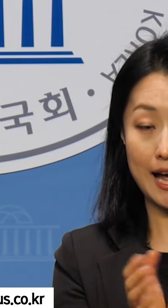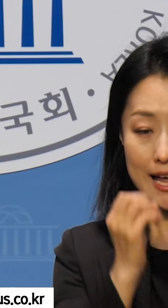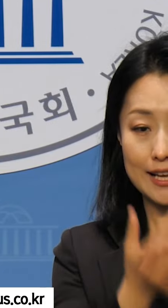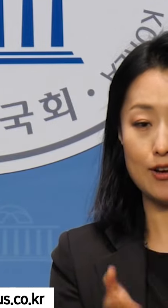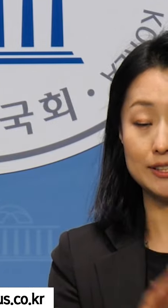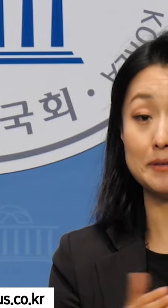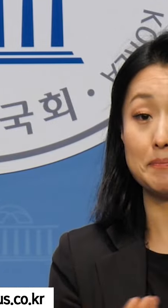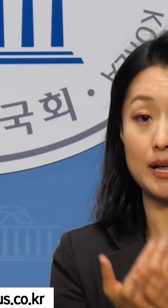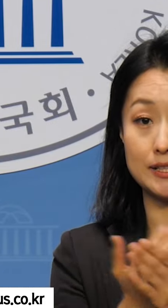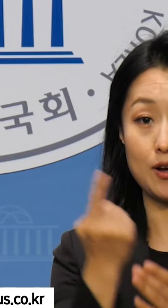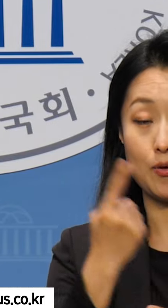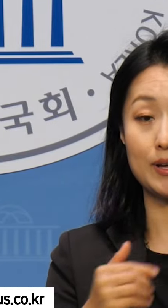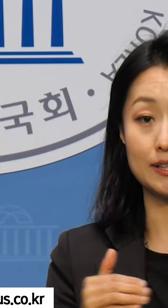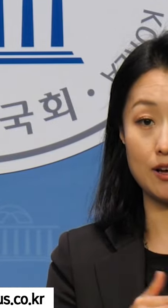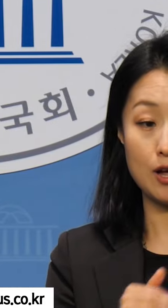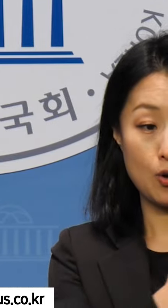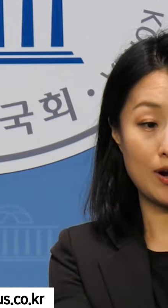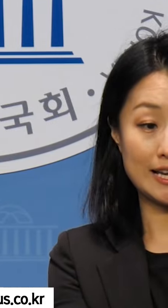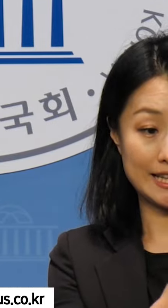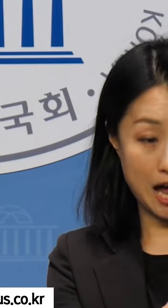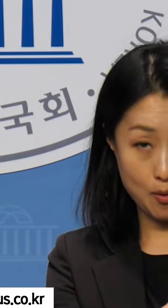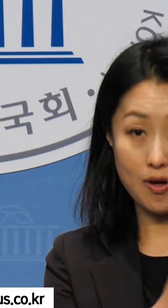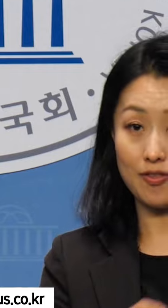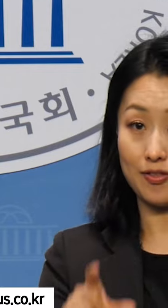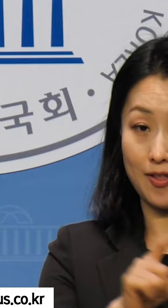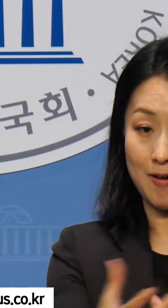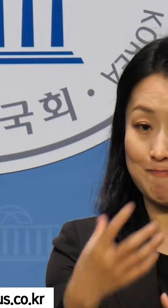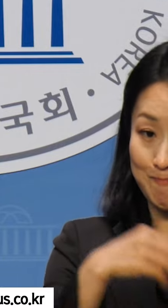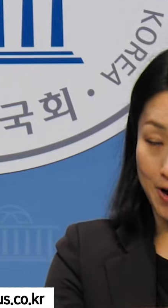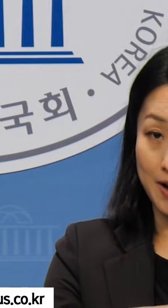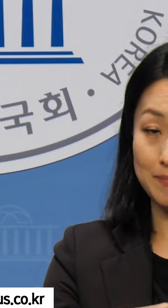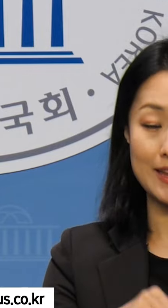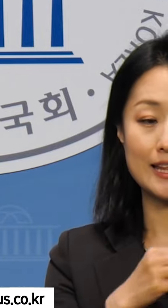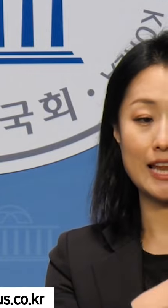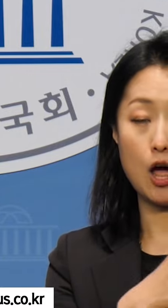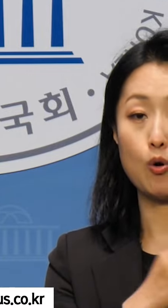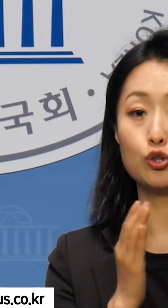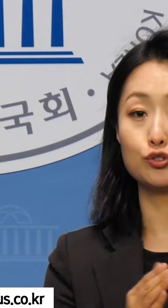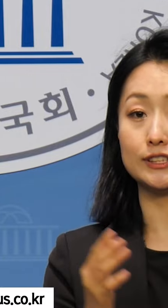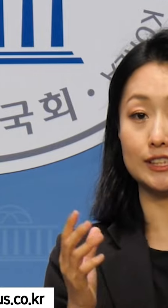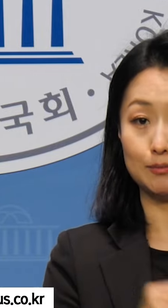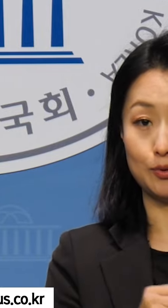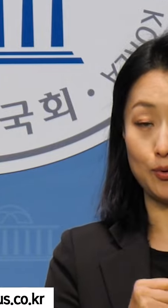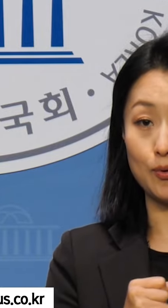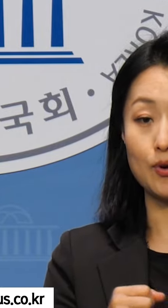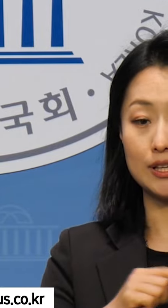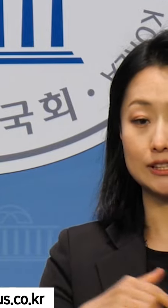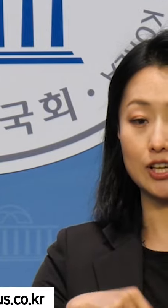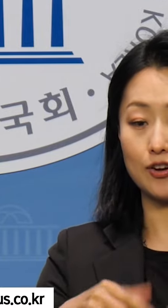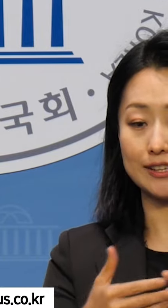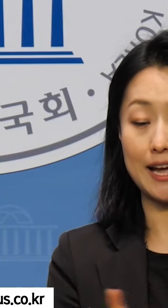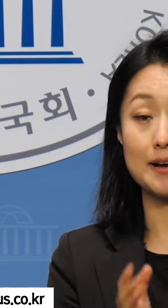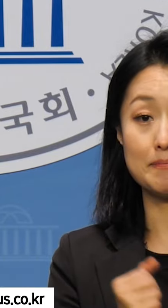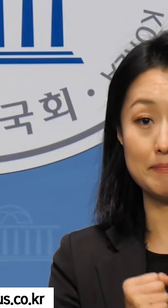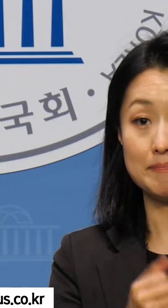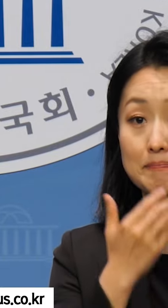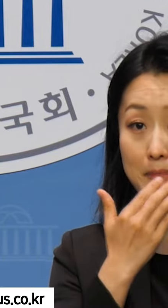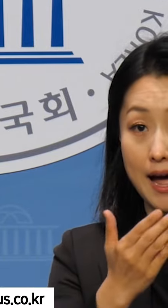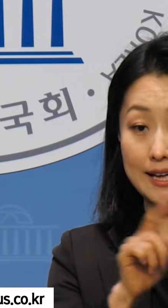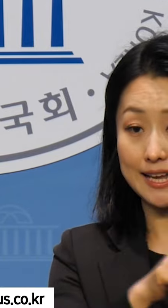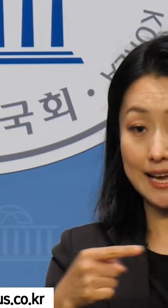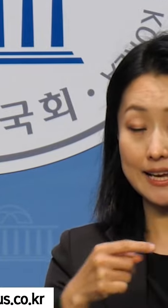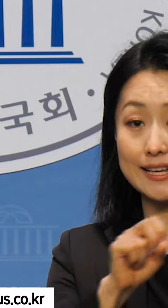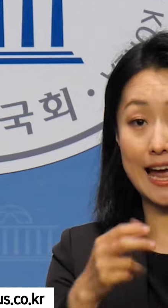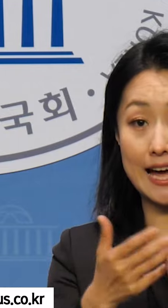왔습니다. 권리당원의 목소리를 더 많이 듣고 반영하는 당원 주권 정당으로 거듭나고 있습니다. 제1야당